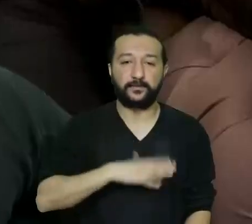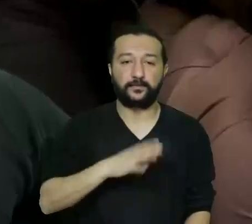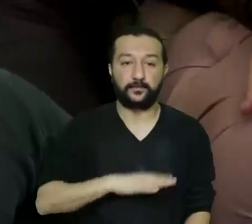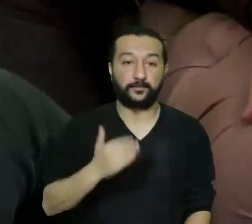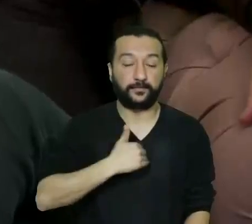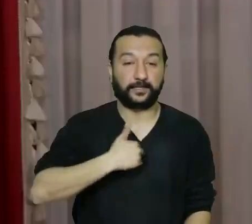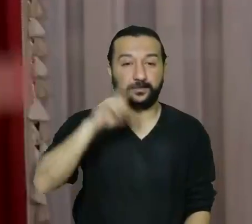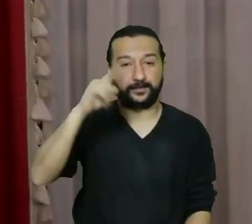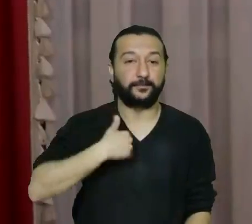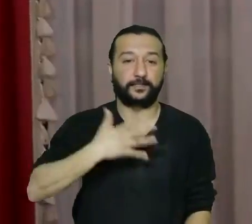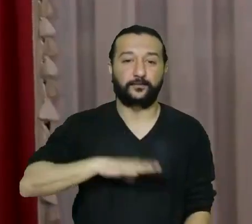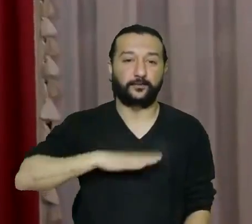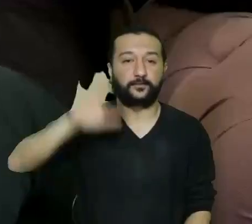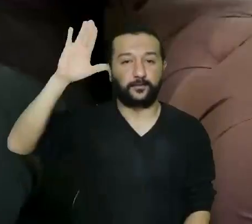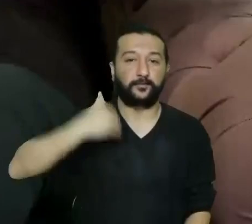bakalım?